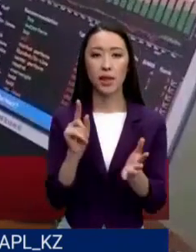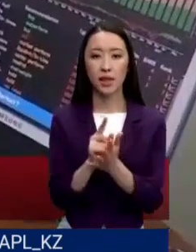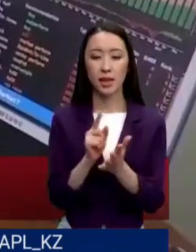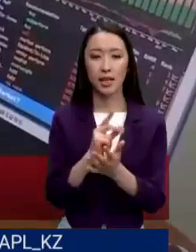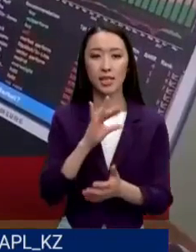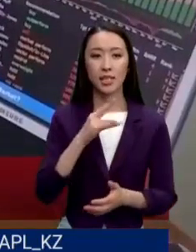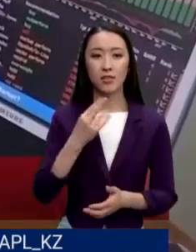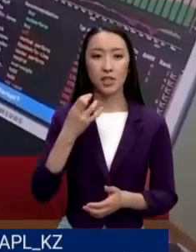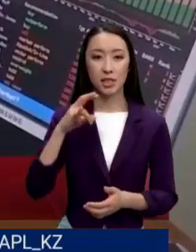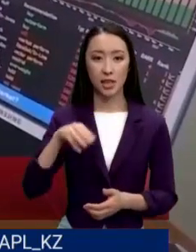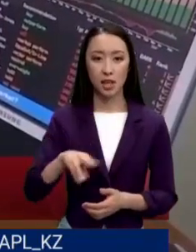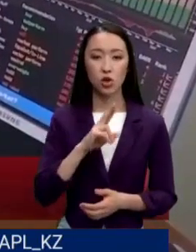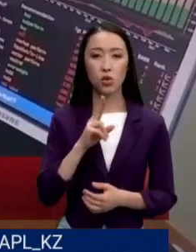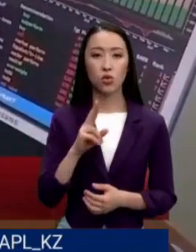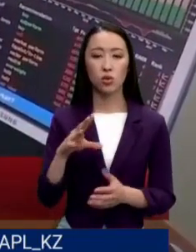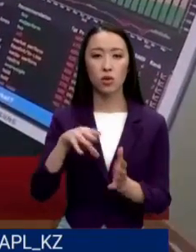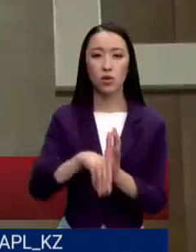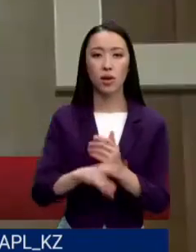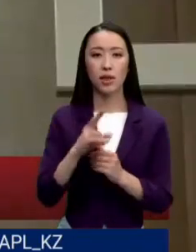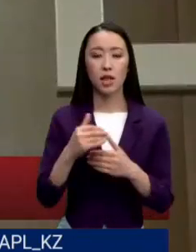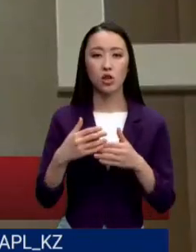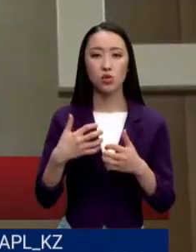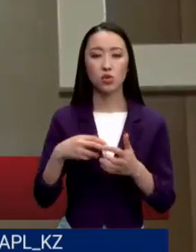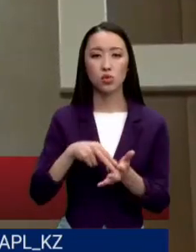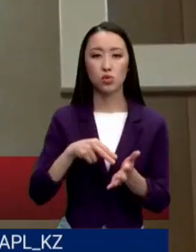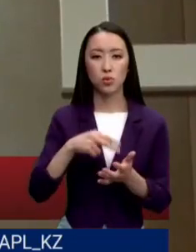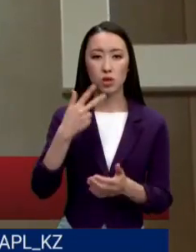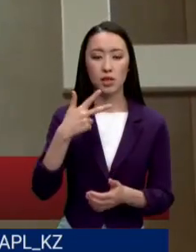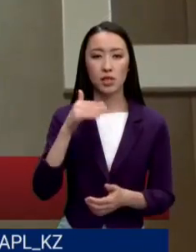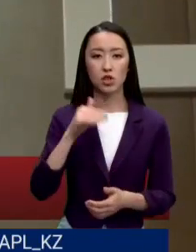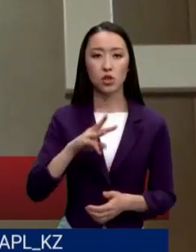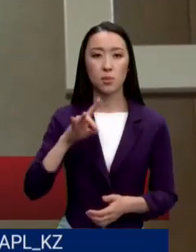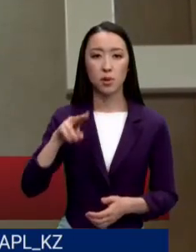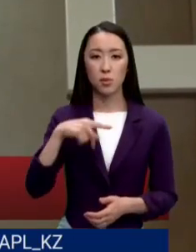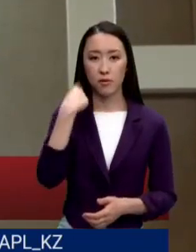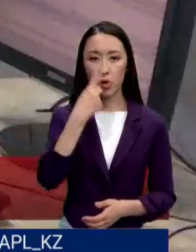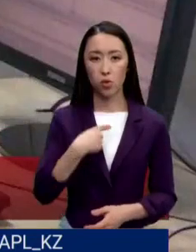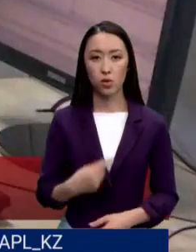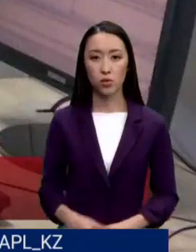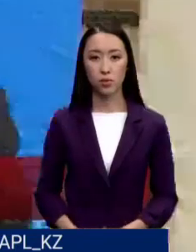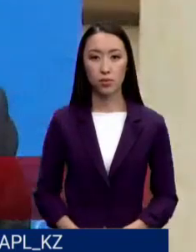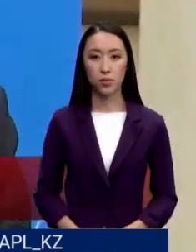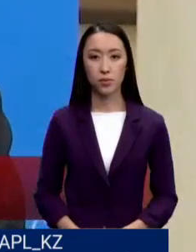дивиденды, выплачиваемые резидентам, на сумму до 30 тысяч МРП в год.